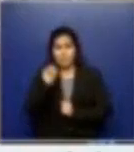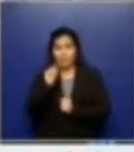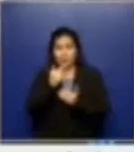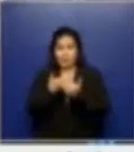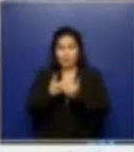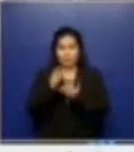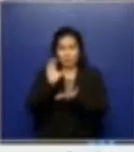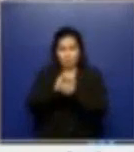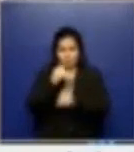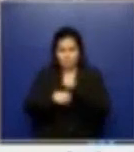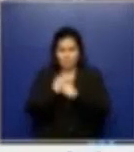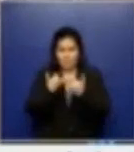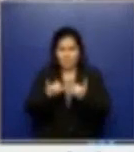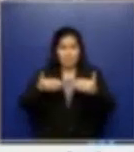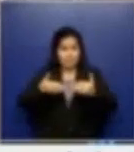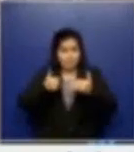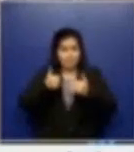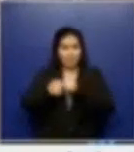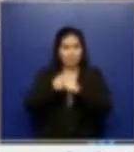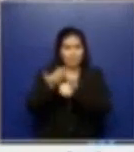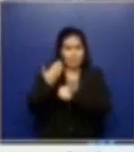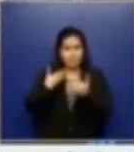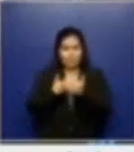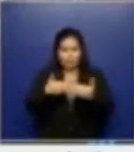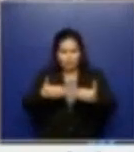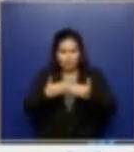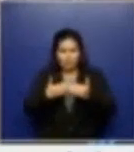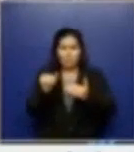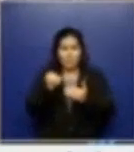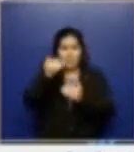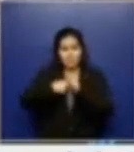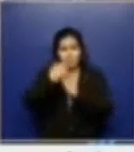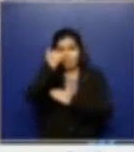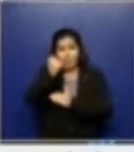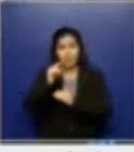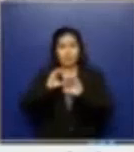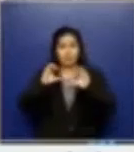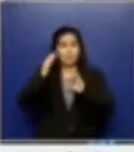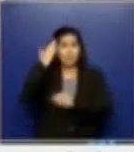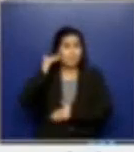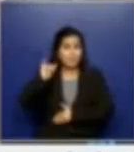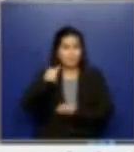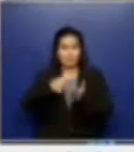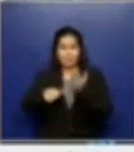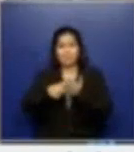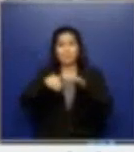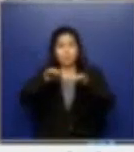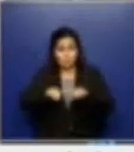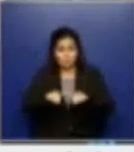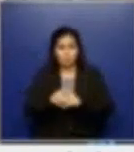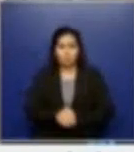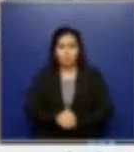ได้ปีที่แล้วที่ไม่ได้อะเพราะรัฐบาลยิ่งลักไปลดภาษีนิติบุคค